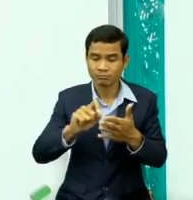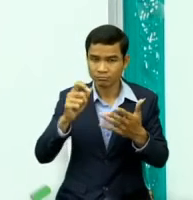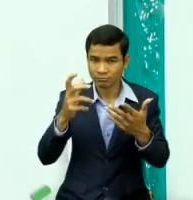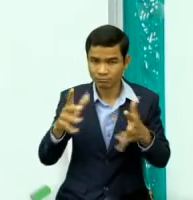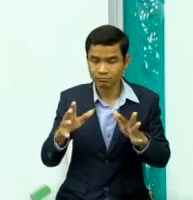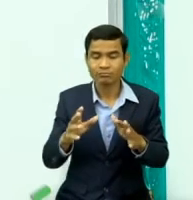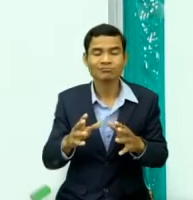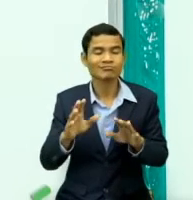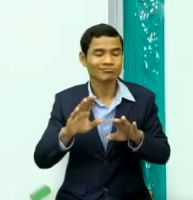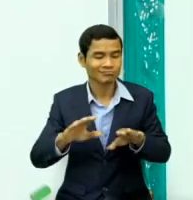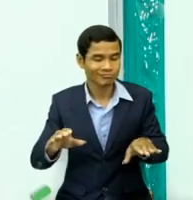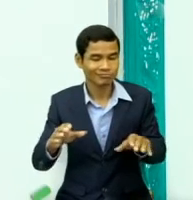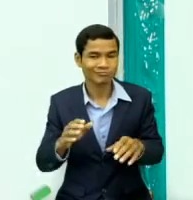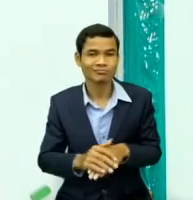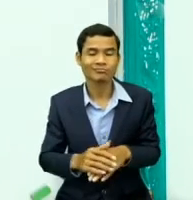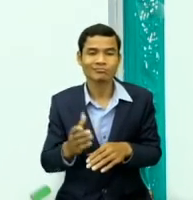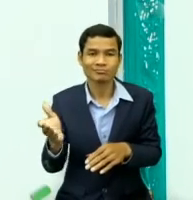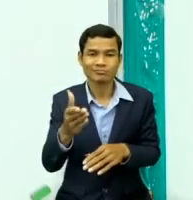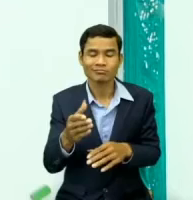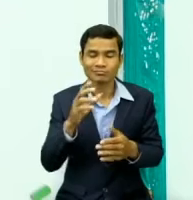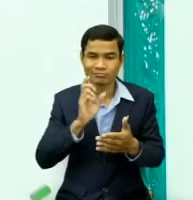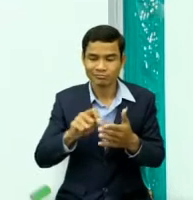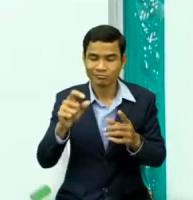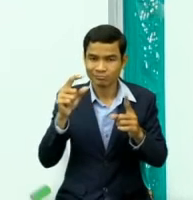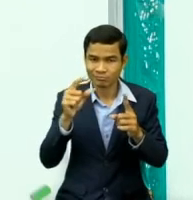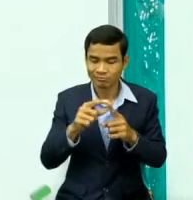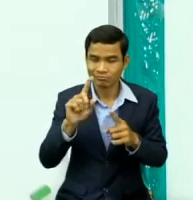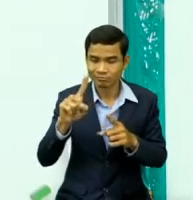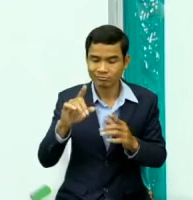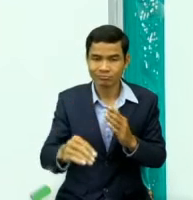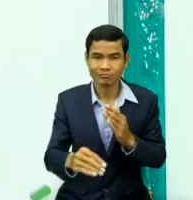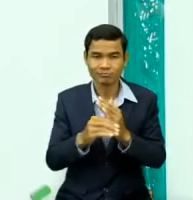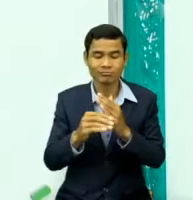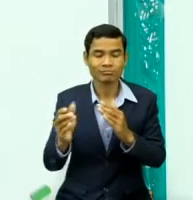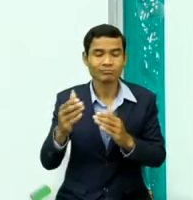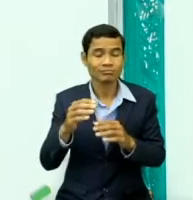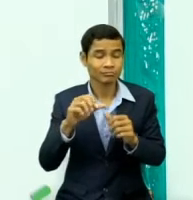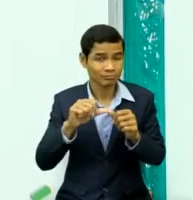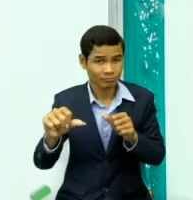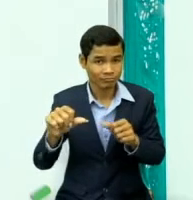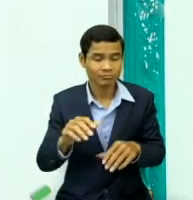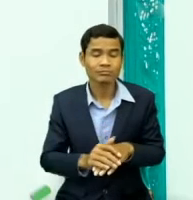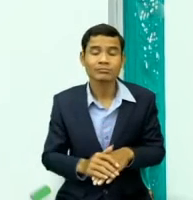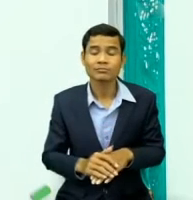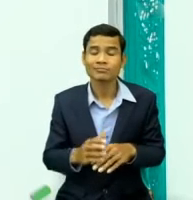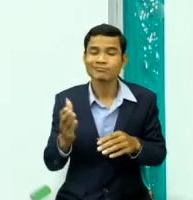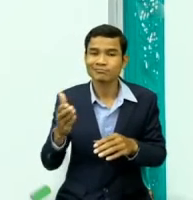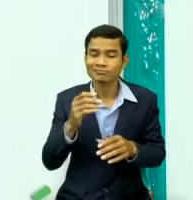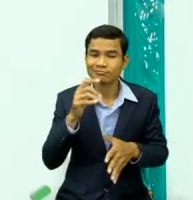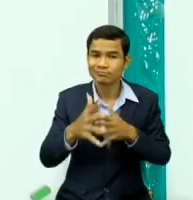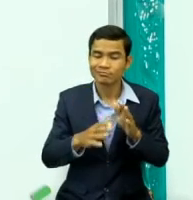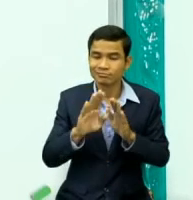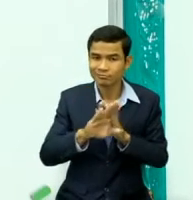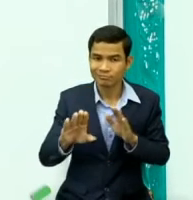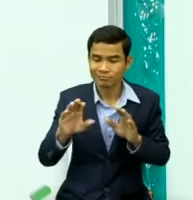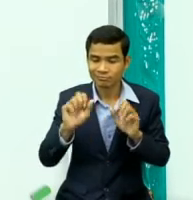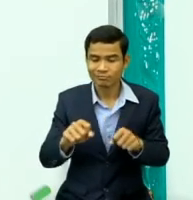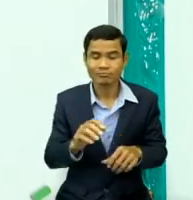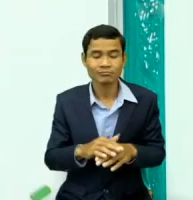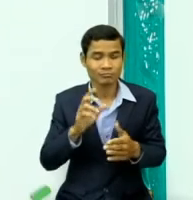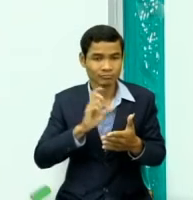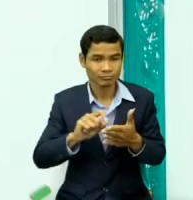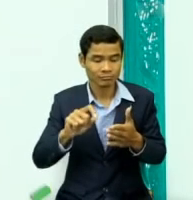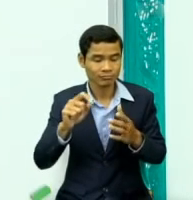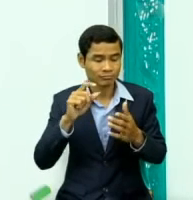rò hai nè con ta con thêm sẽ bị mùi tiện là con ná hả con chà cất thai lên lứ bị nít đại khuôn ai